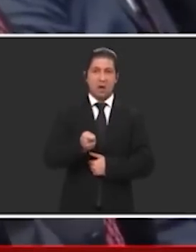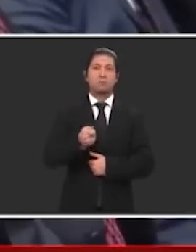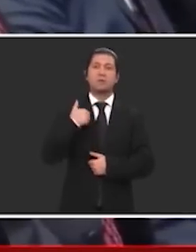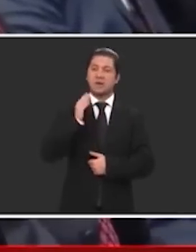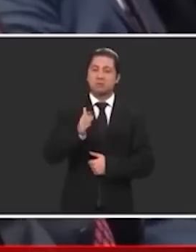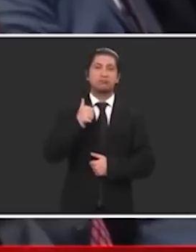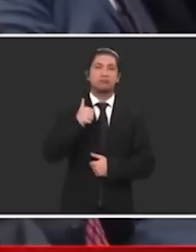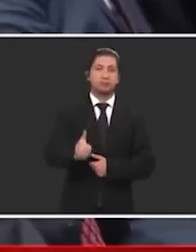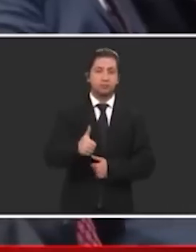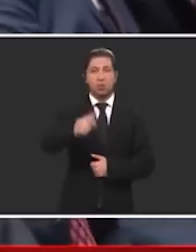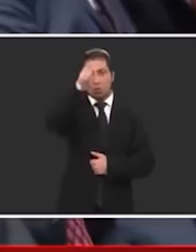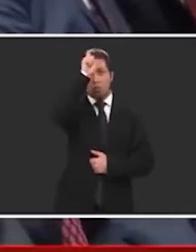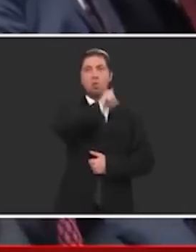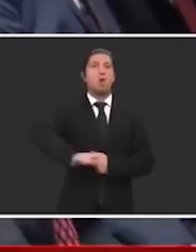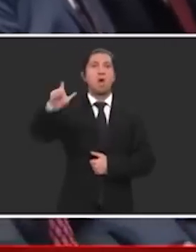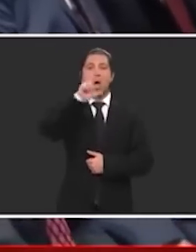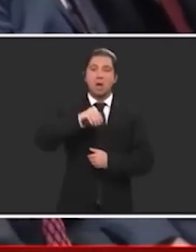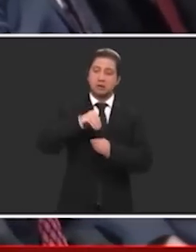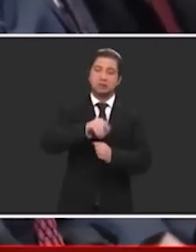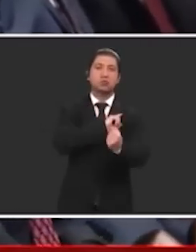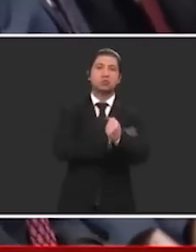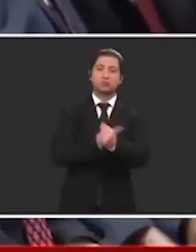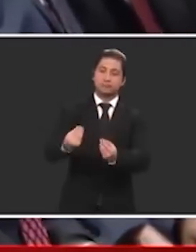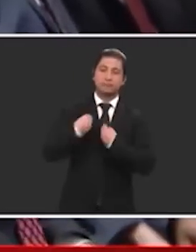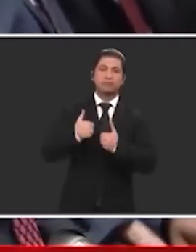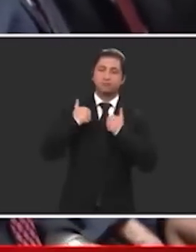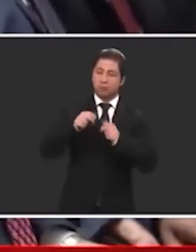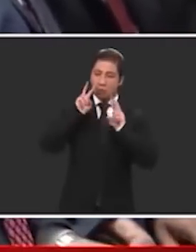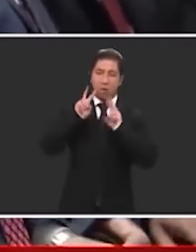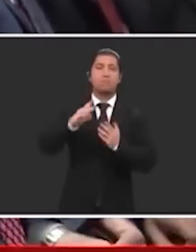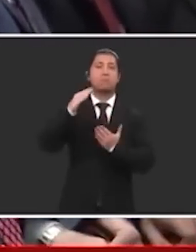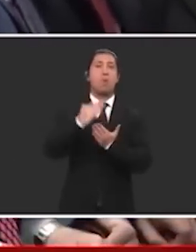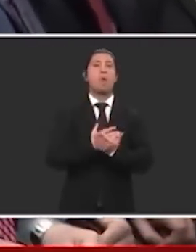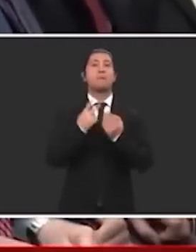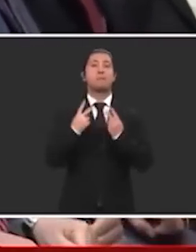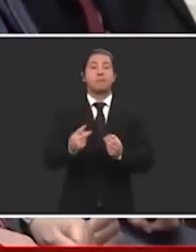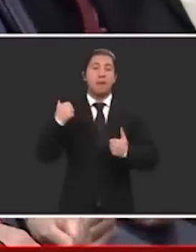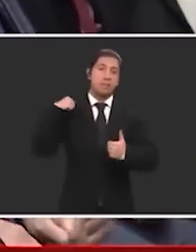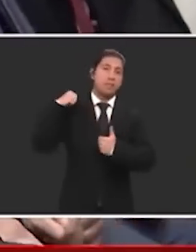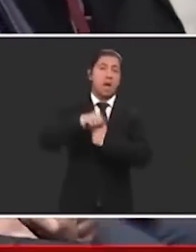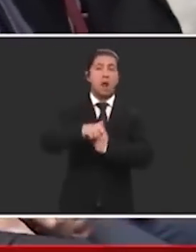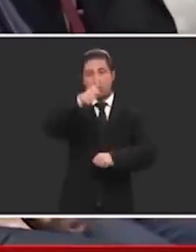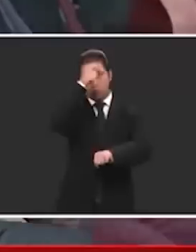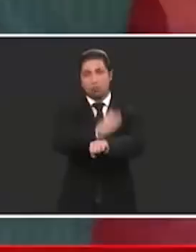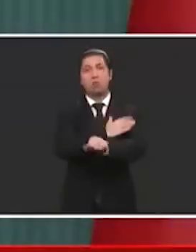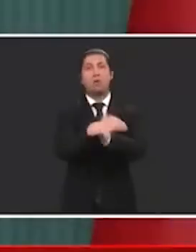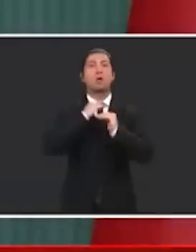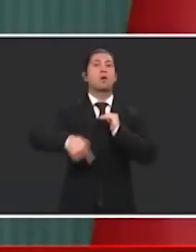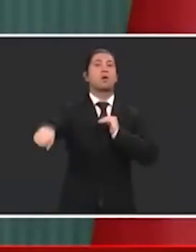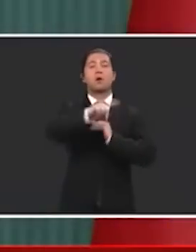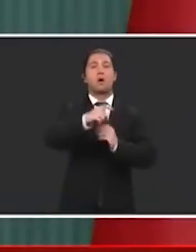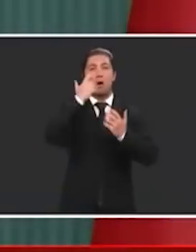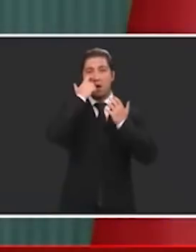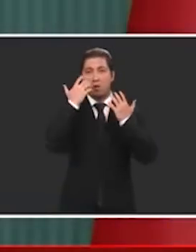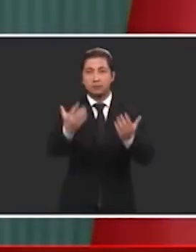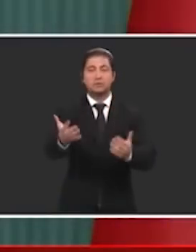ulaşılabilir ve Türkiye'nin potansiyelini yansıtan hedeflerle dolu programın tekrar ülkemize hayırlı